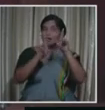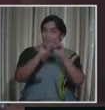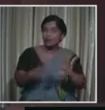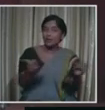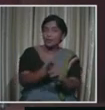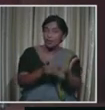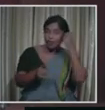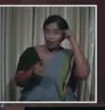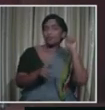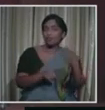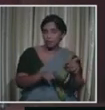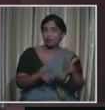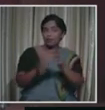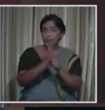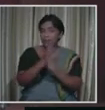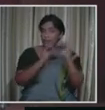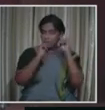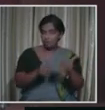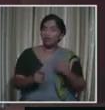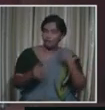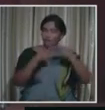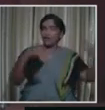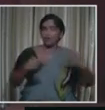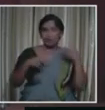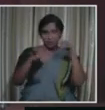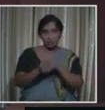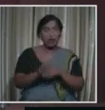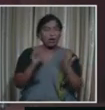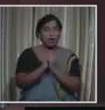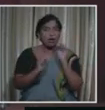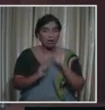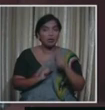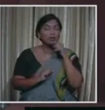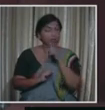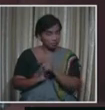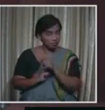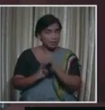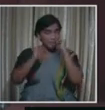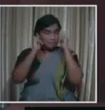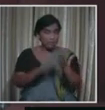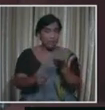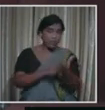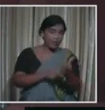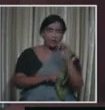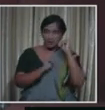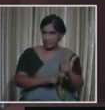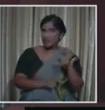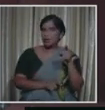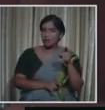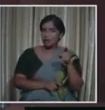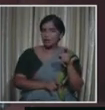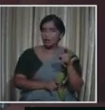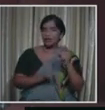malta viruddhava. E merakandam malta viruddhapi giya. Elisa mukadda unne. Etene e tuccha paharak matakata bagan.